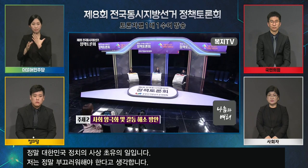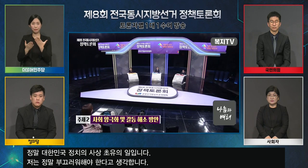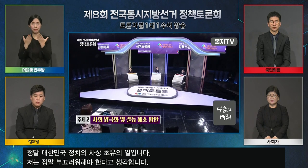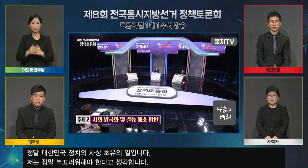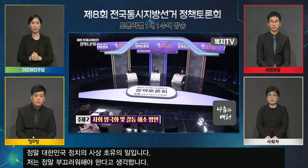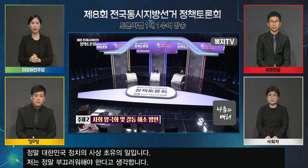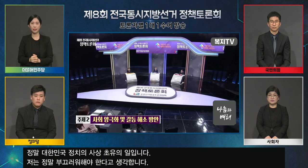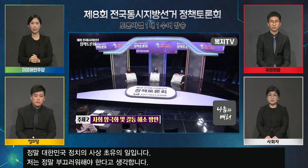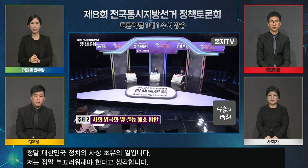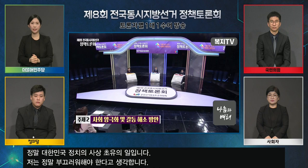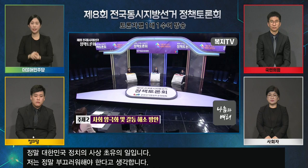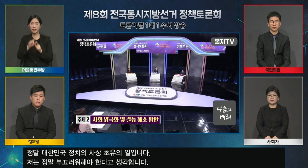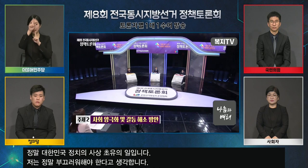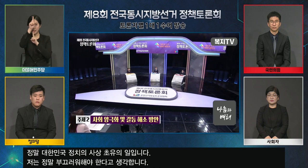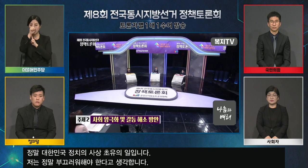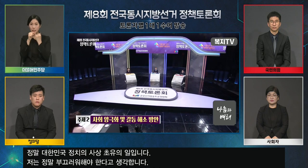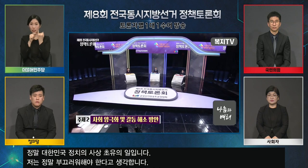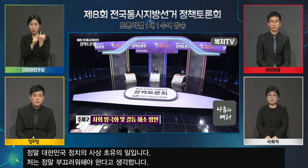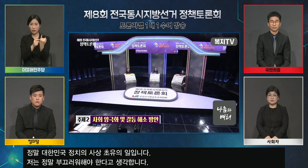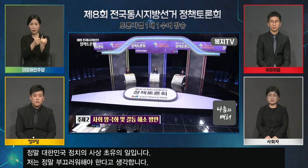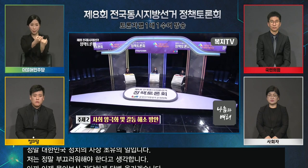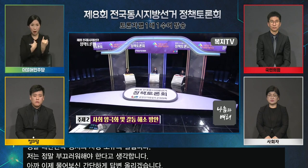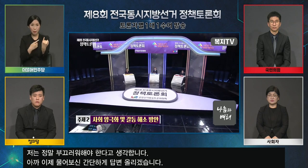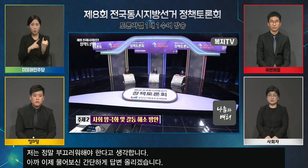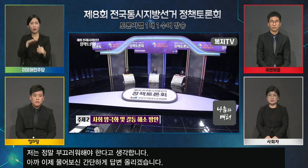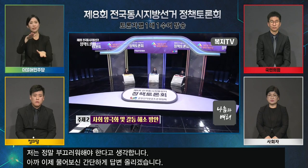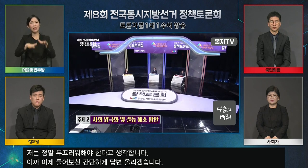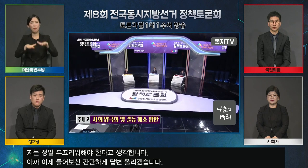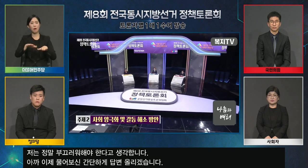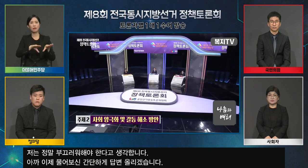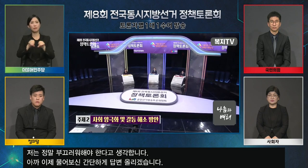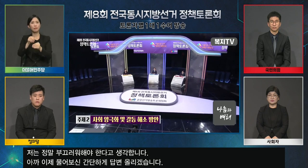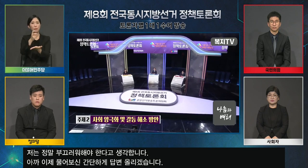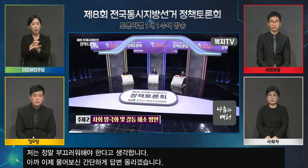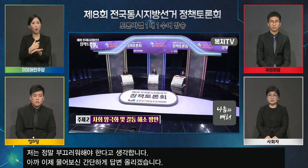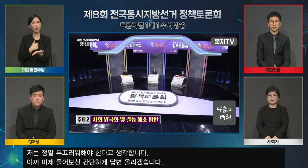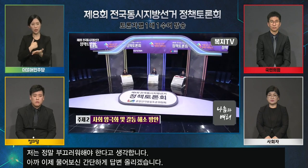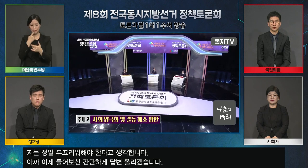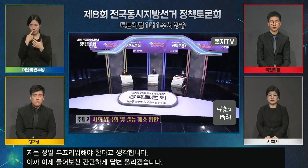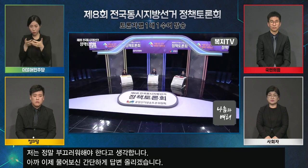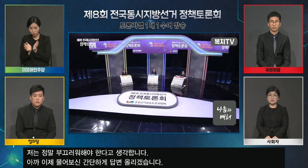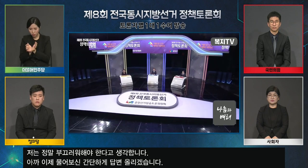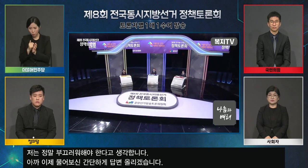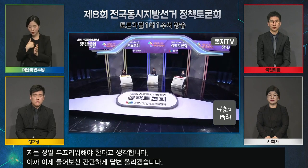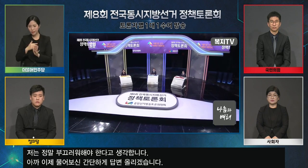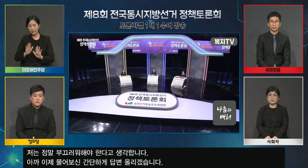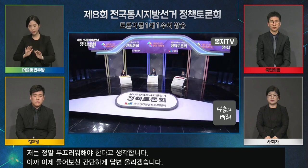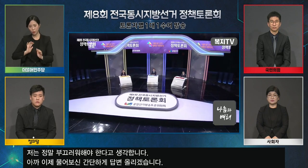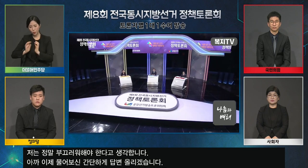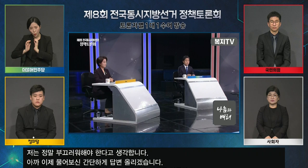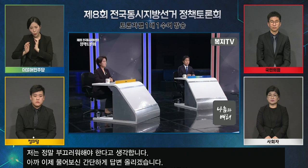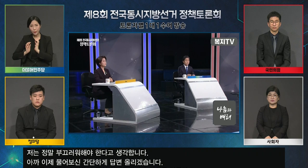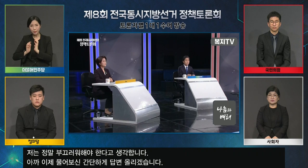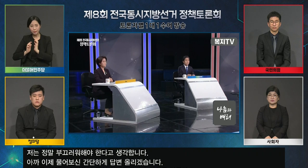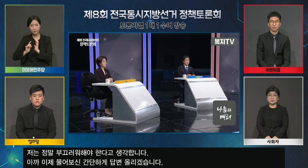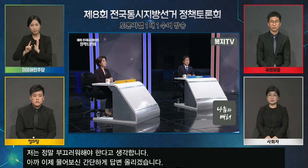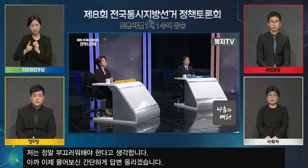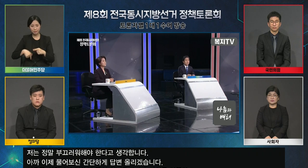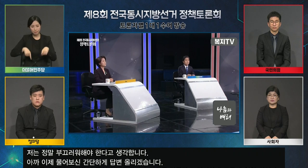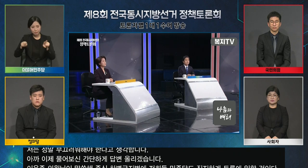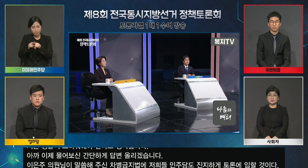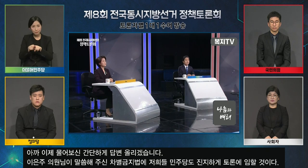이은주 의원님 말씀 주신 차별금지법에 저희들 민주당도 진지하게 토론에 임할 것이다. 이렇게 말씀을 드리고요.